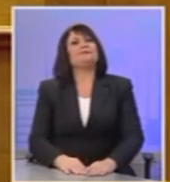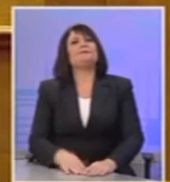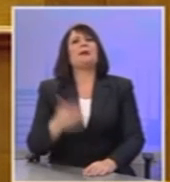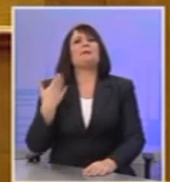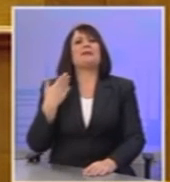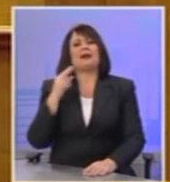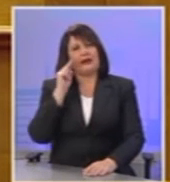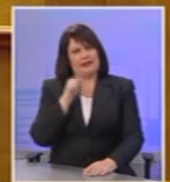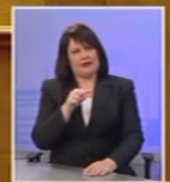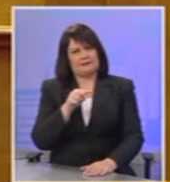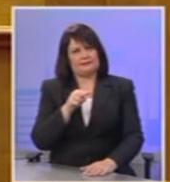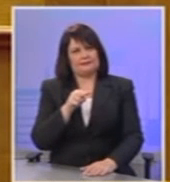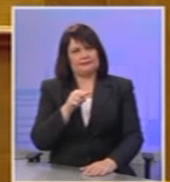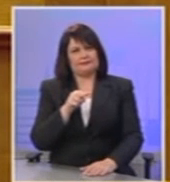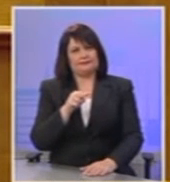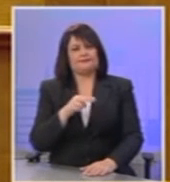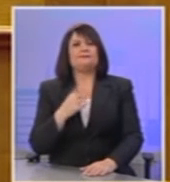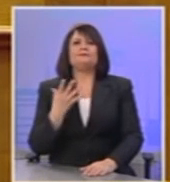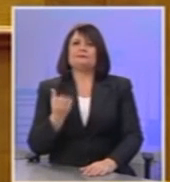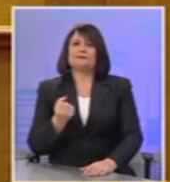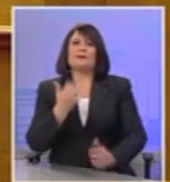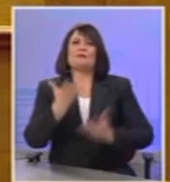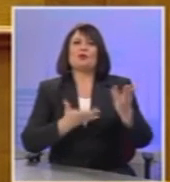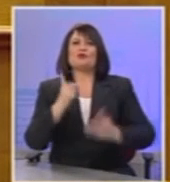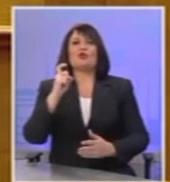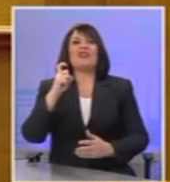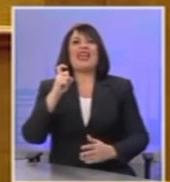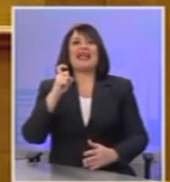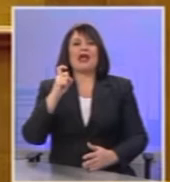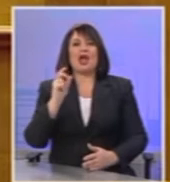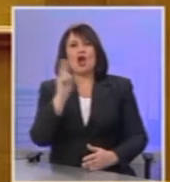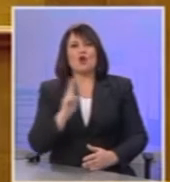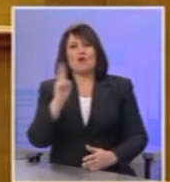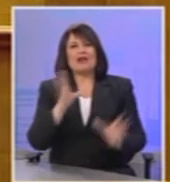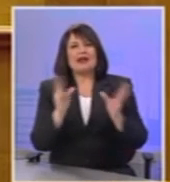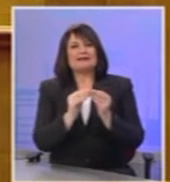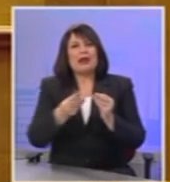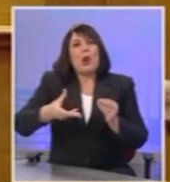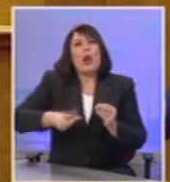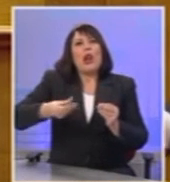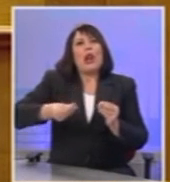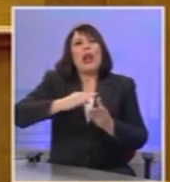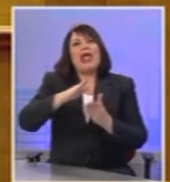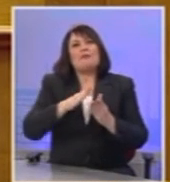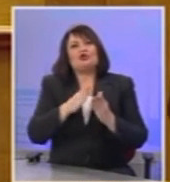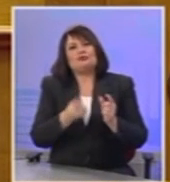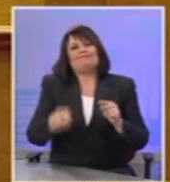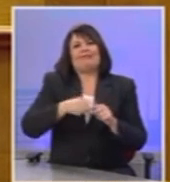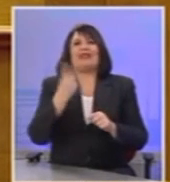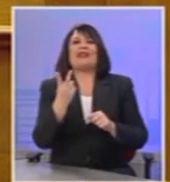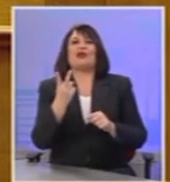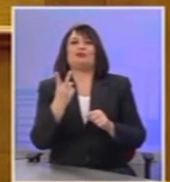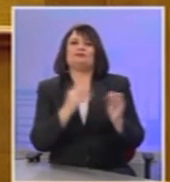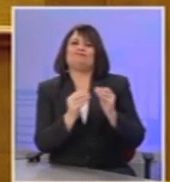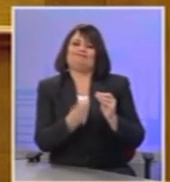προηγούμενοι ότι υπάρχει στον προϋπολογισμό 10 ρούβλια για λίπος και πρόσθεσαν άλλα 2 ρούβλια